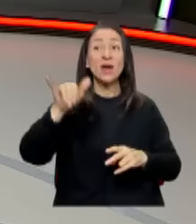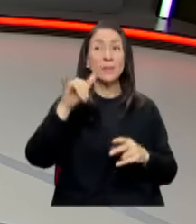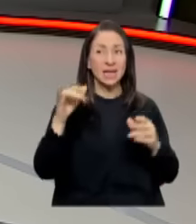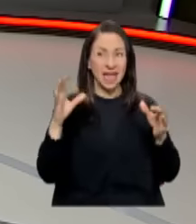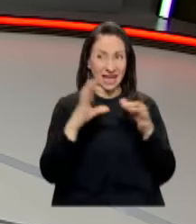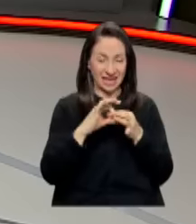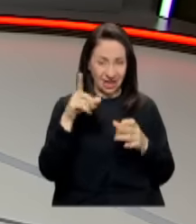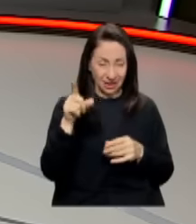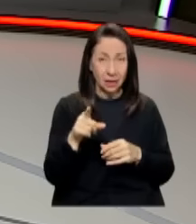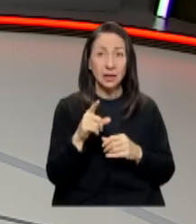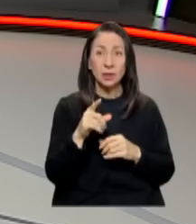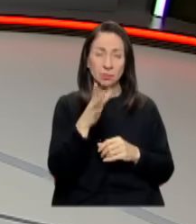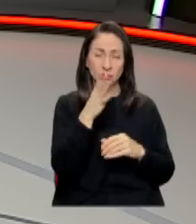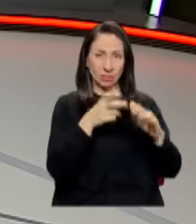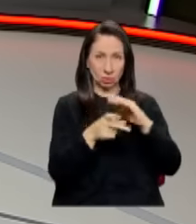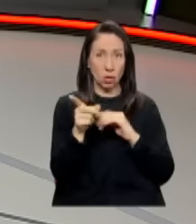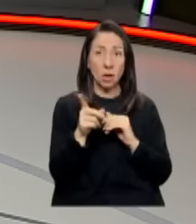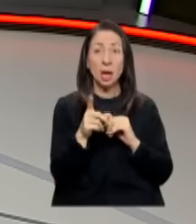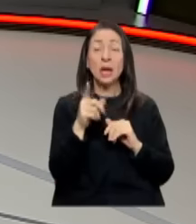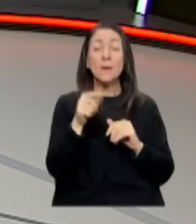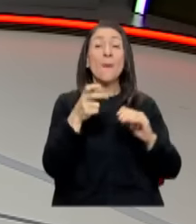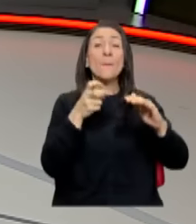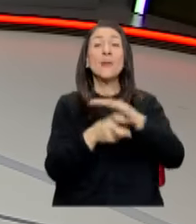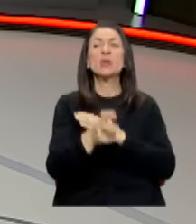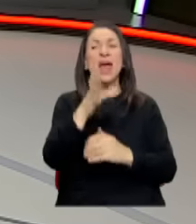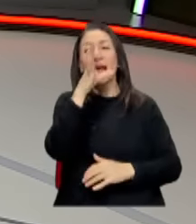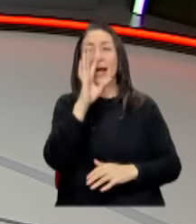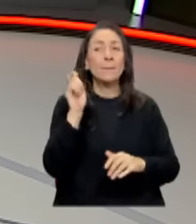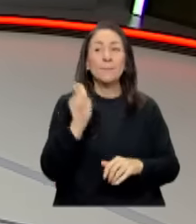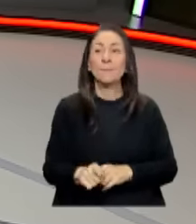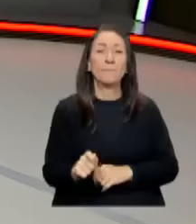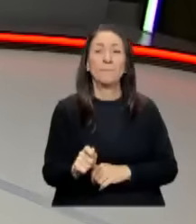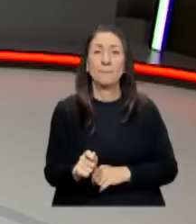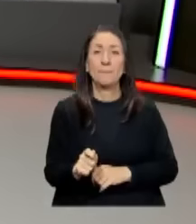ilgili bu metro biliyorsunuz. Şimdi metroyu kim yaptı?